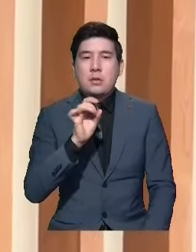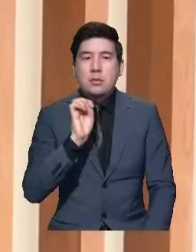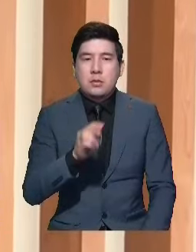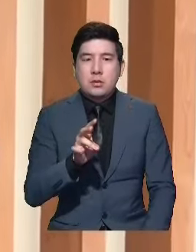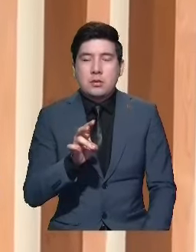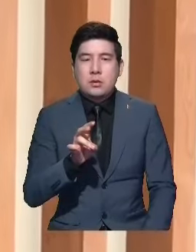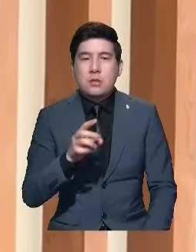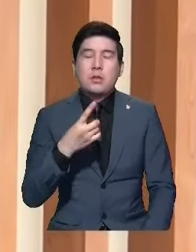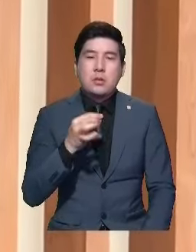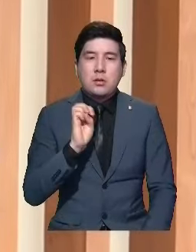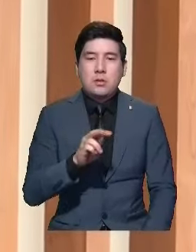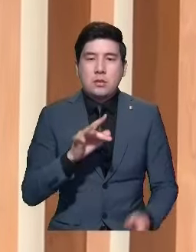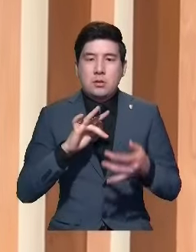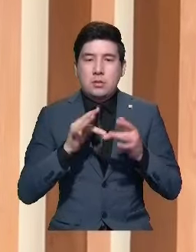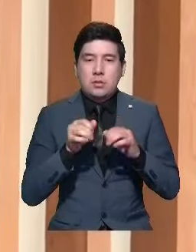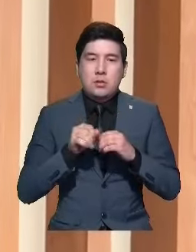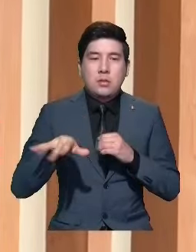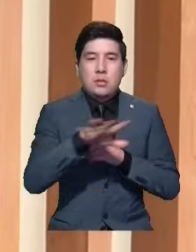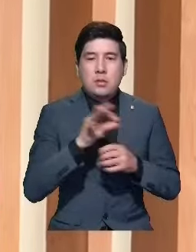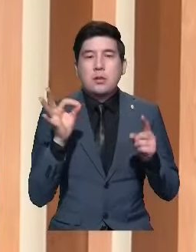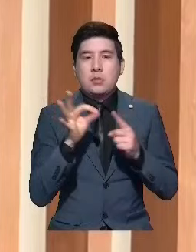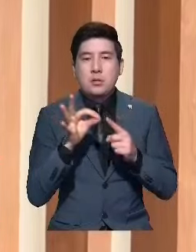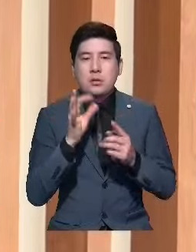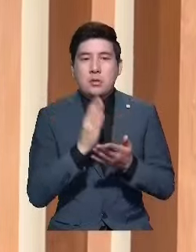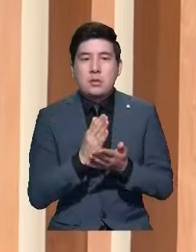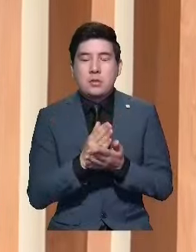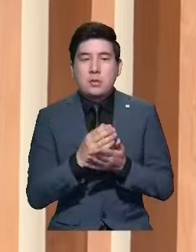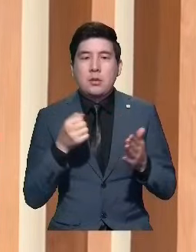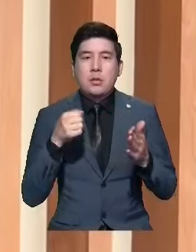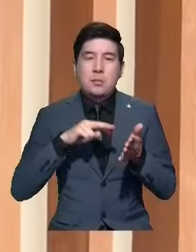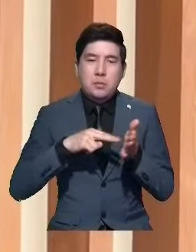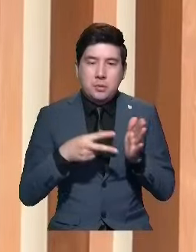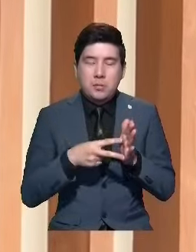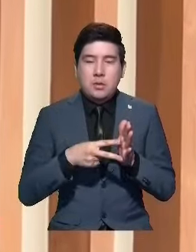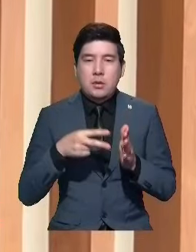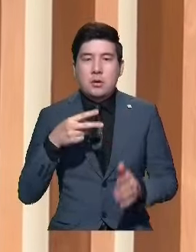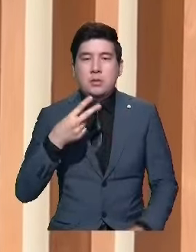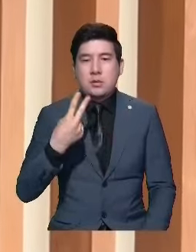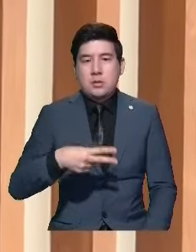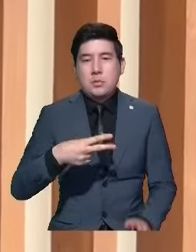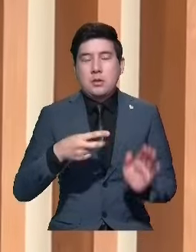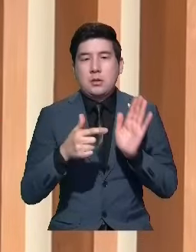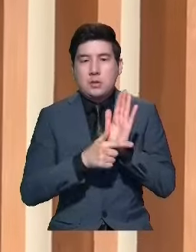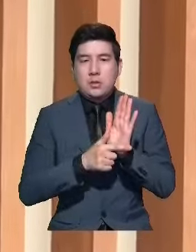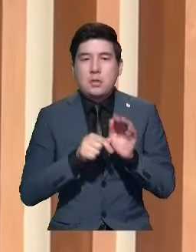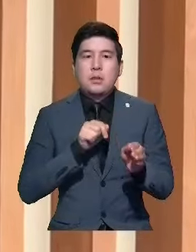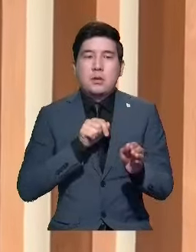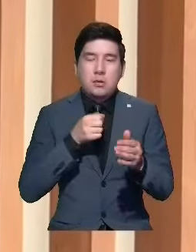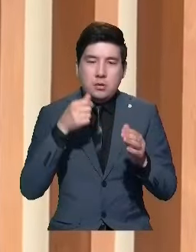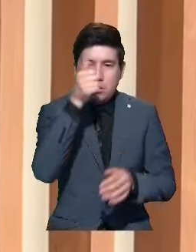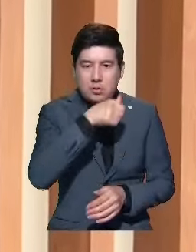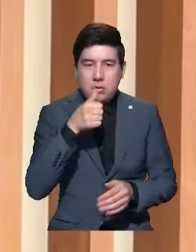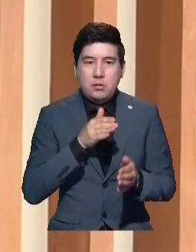интернет тарату мақсат қойылған. Бұл жоба 2024 жылдан 27 жылға дейін жүзеге асырылады.